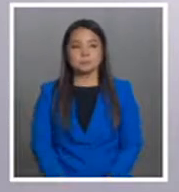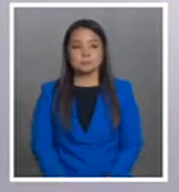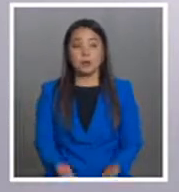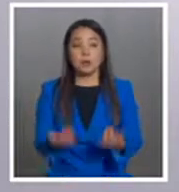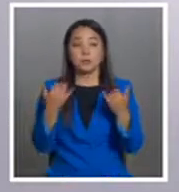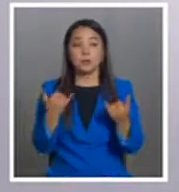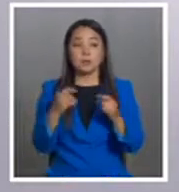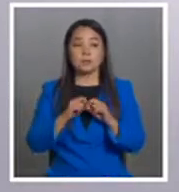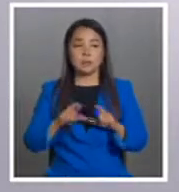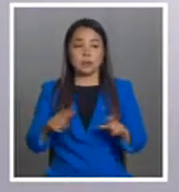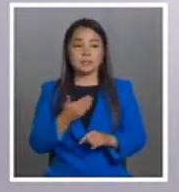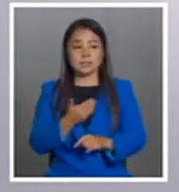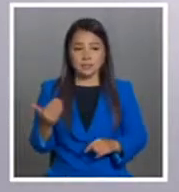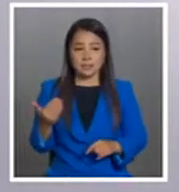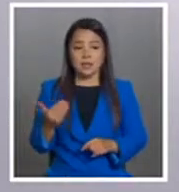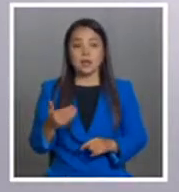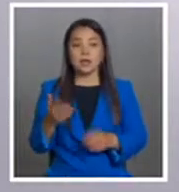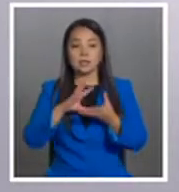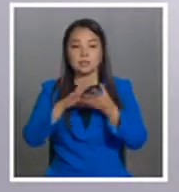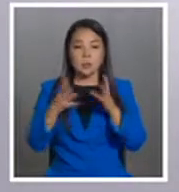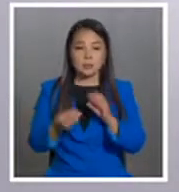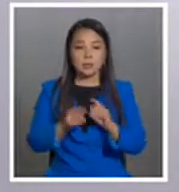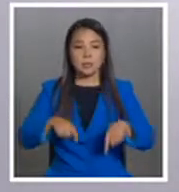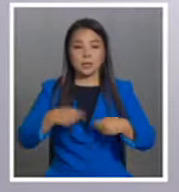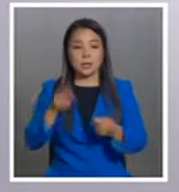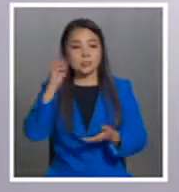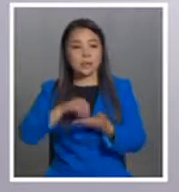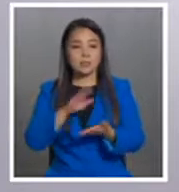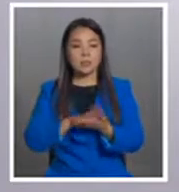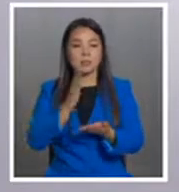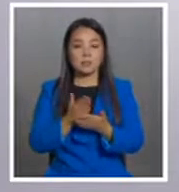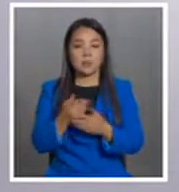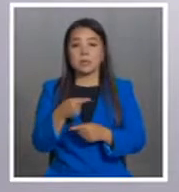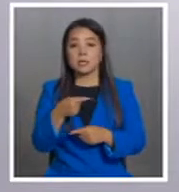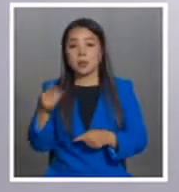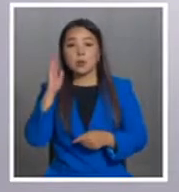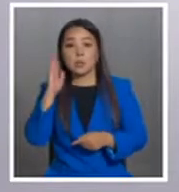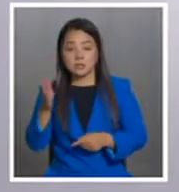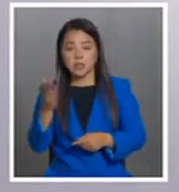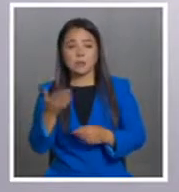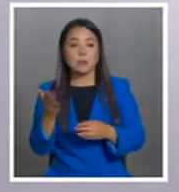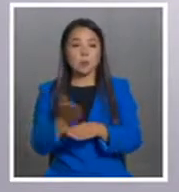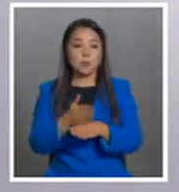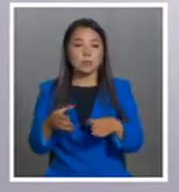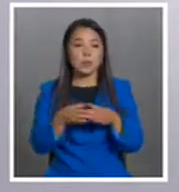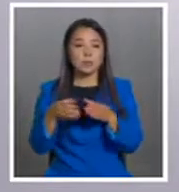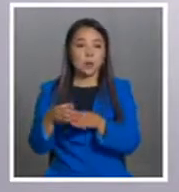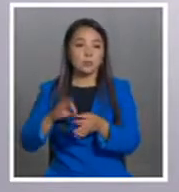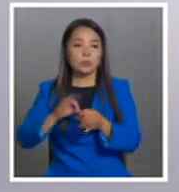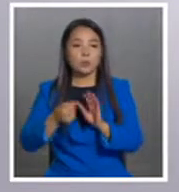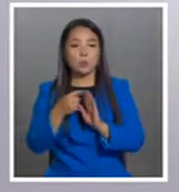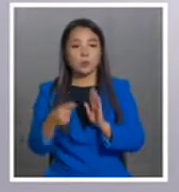Бүгінгі сабақта сіздер шамаларды берілген сандарға кері болатын пропорционал бөліктерге